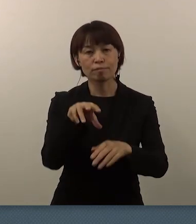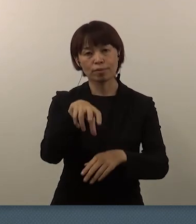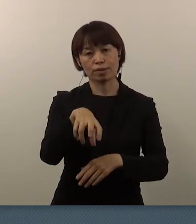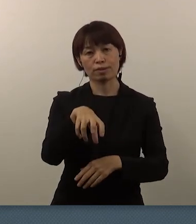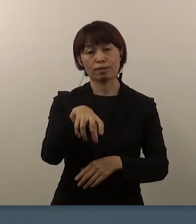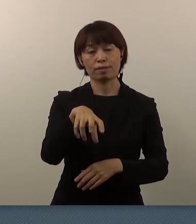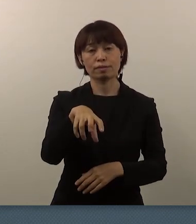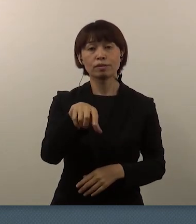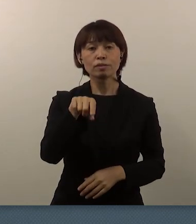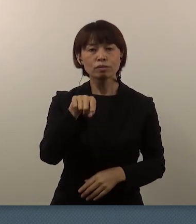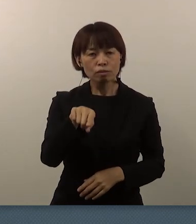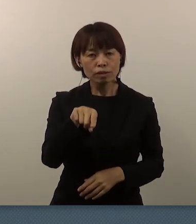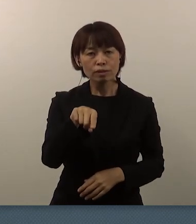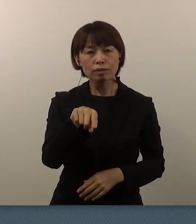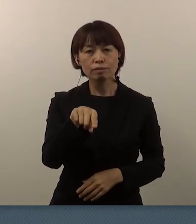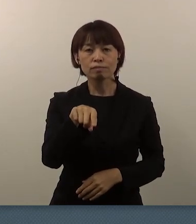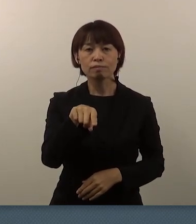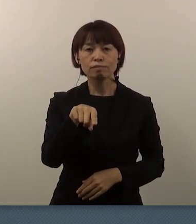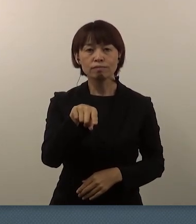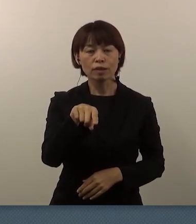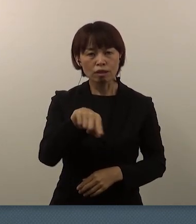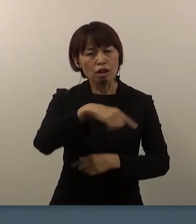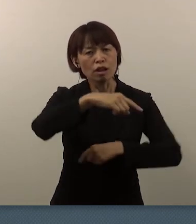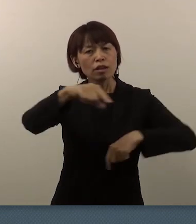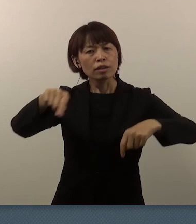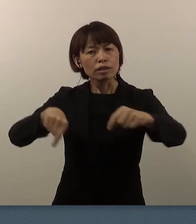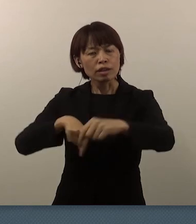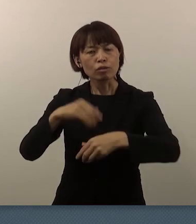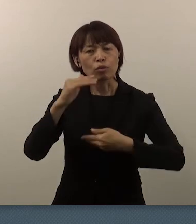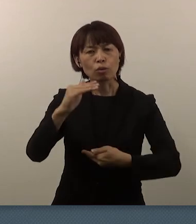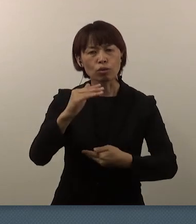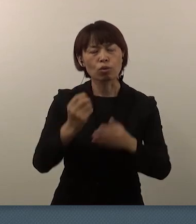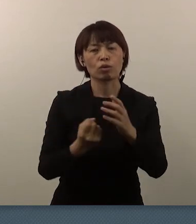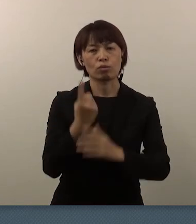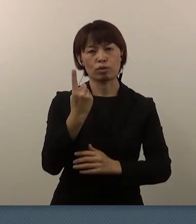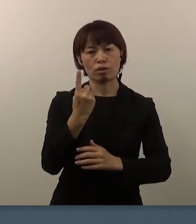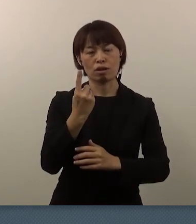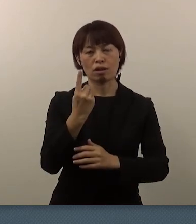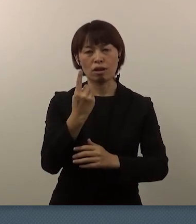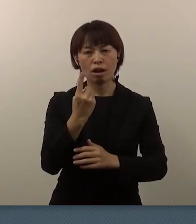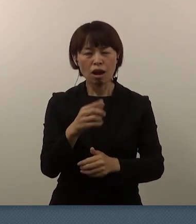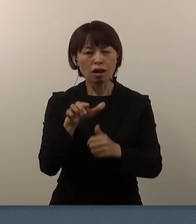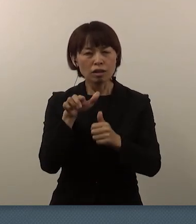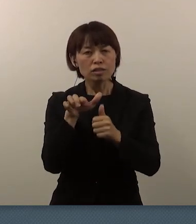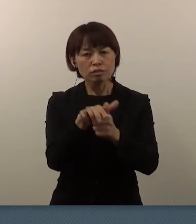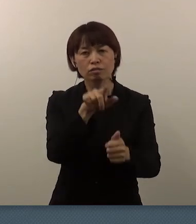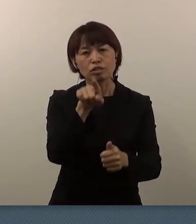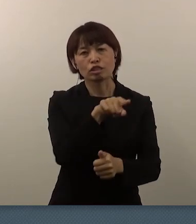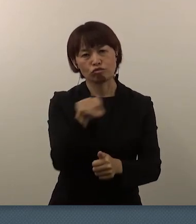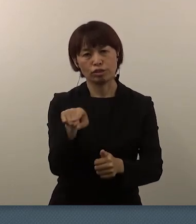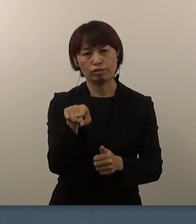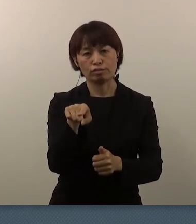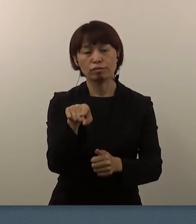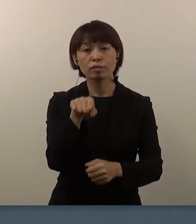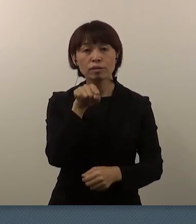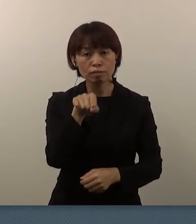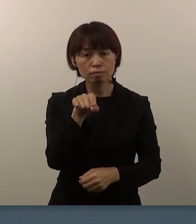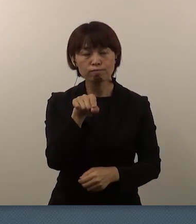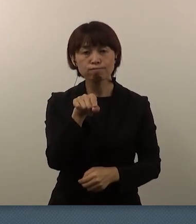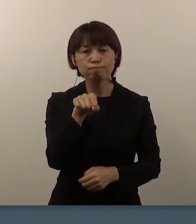ういう場所でですね、その全く逆のことが起こる、殺人というと、殺人